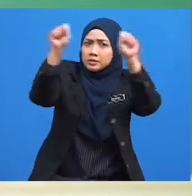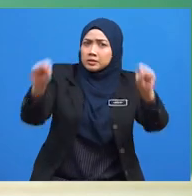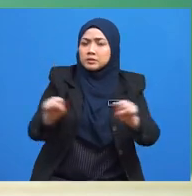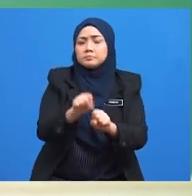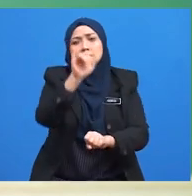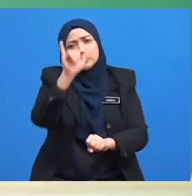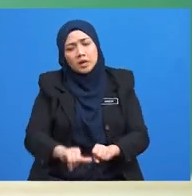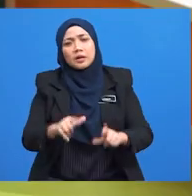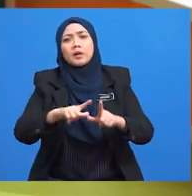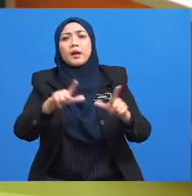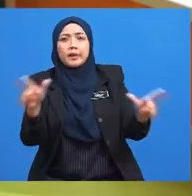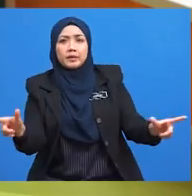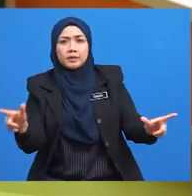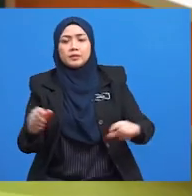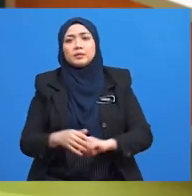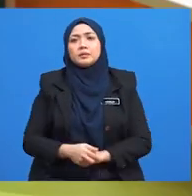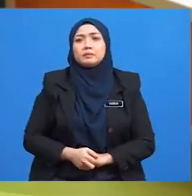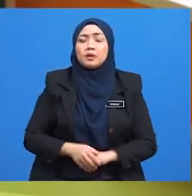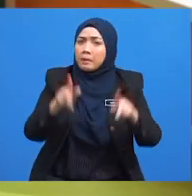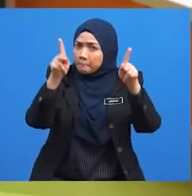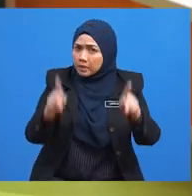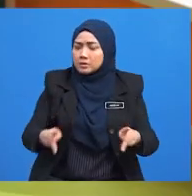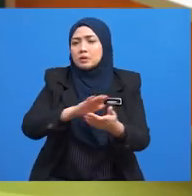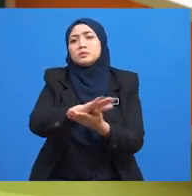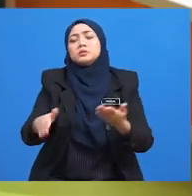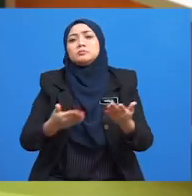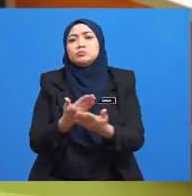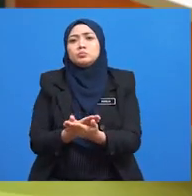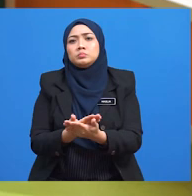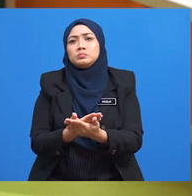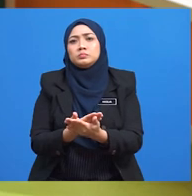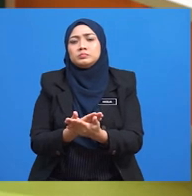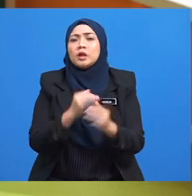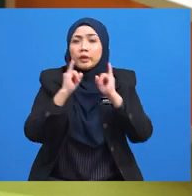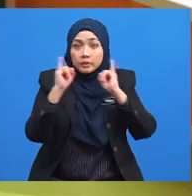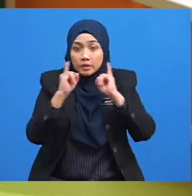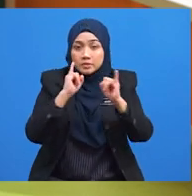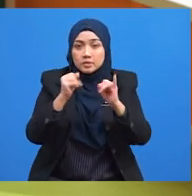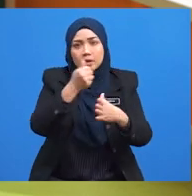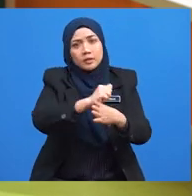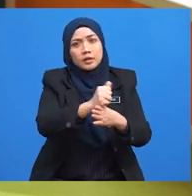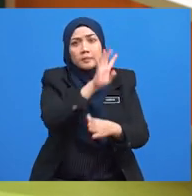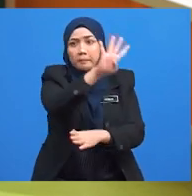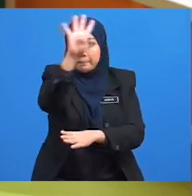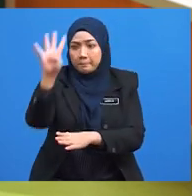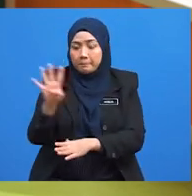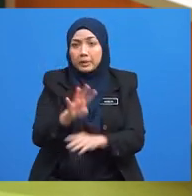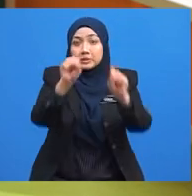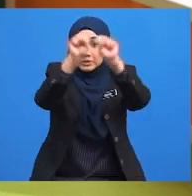lain. Pelajar sekalian, interaksi antara keempat-empat sistem ini